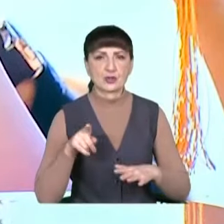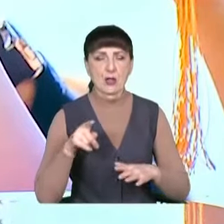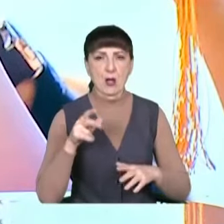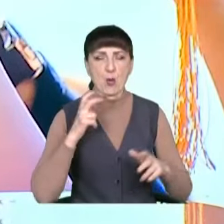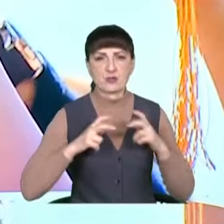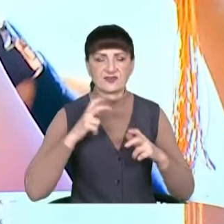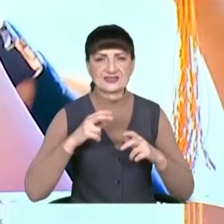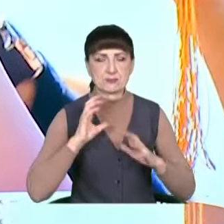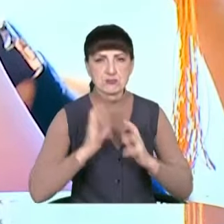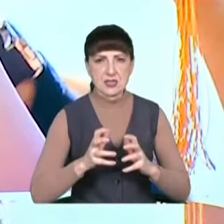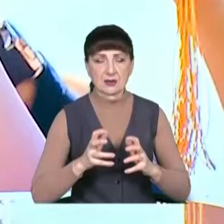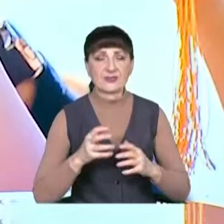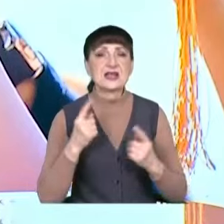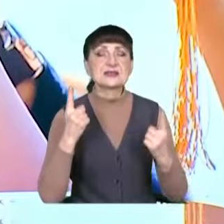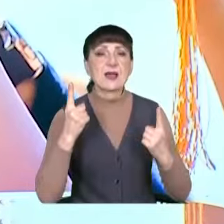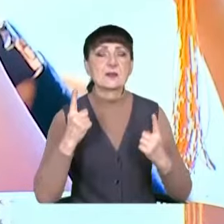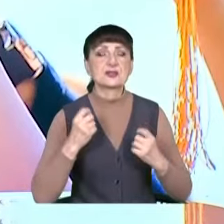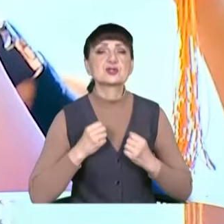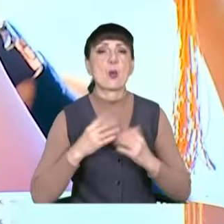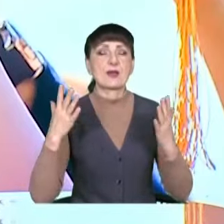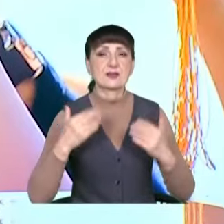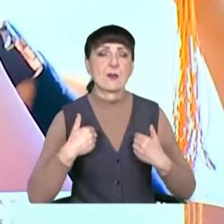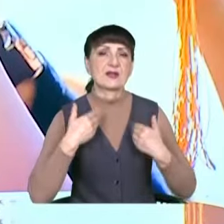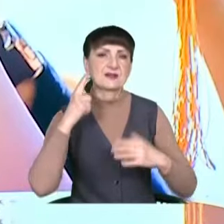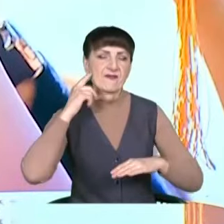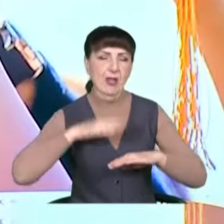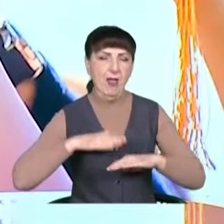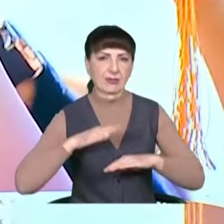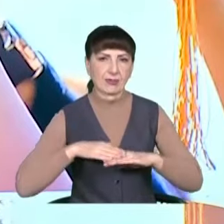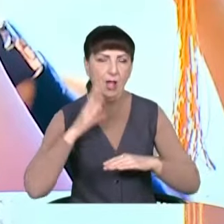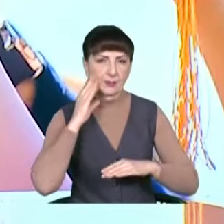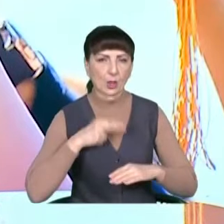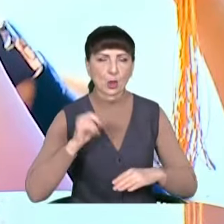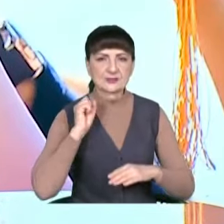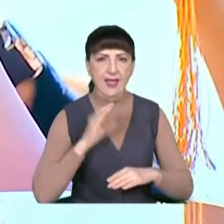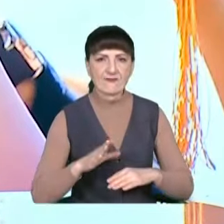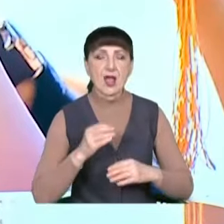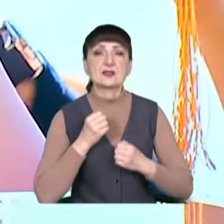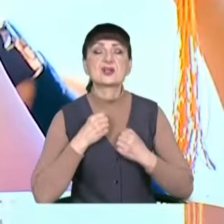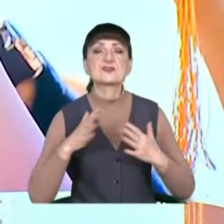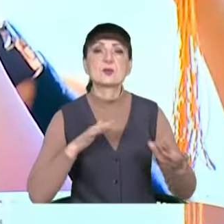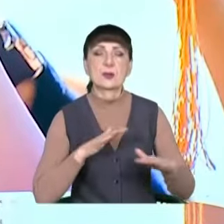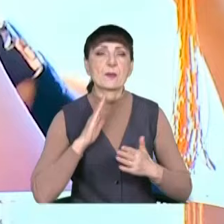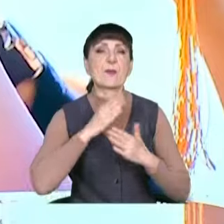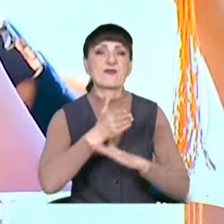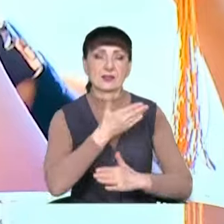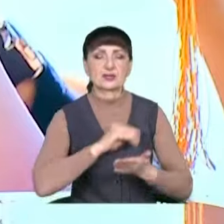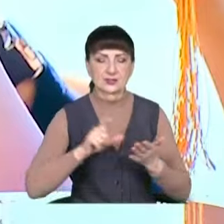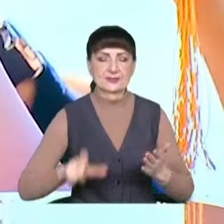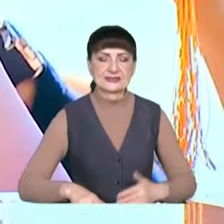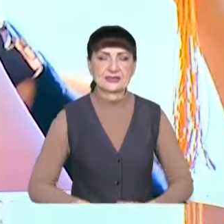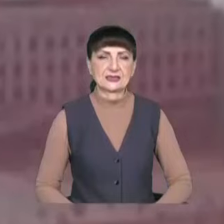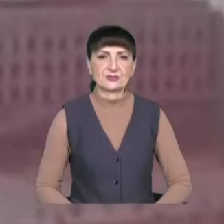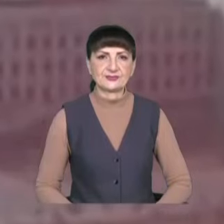Со знаменательным событием коллектив поздравил аким Алматы Ирбулат Досаев. На торжественном мероприятии побывала Аида Иманали.